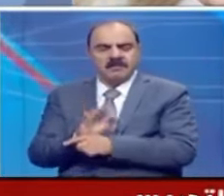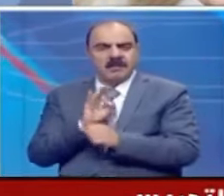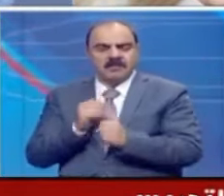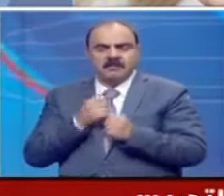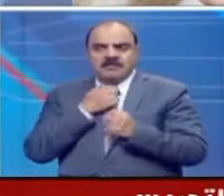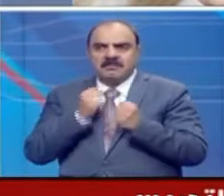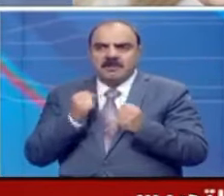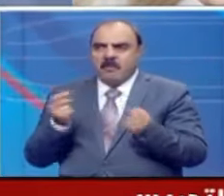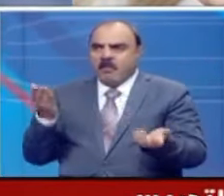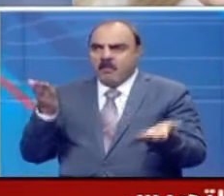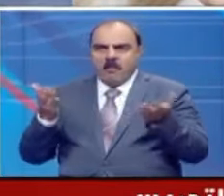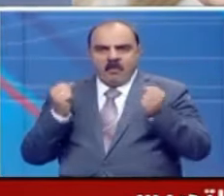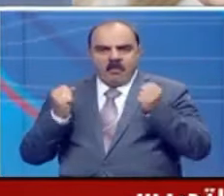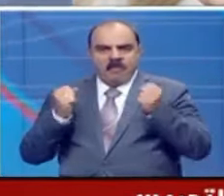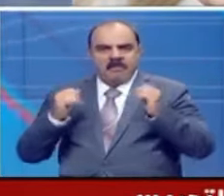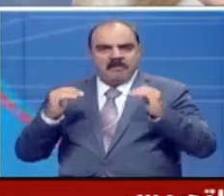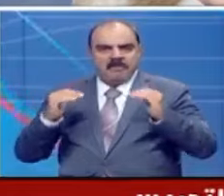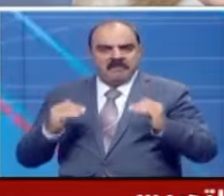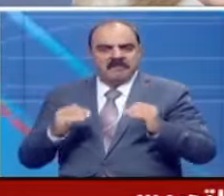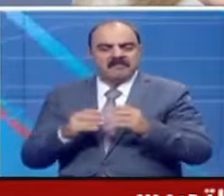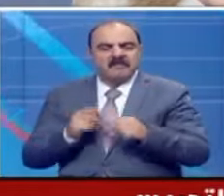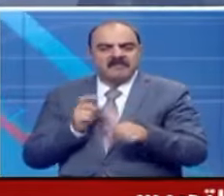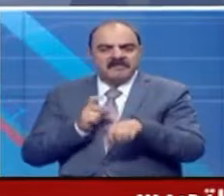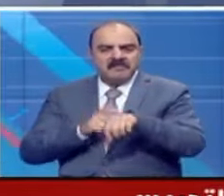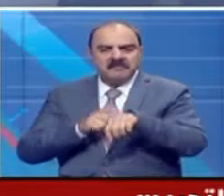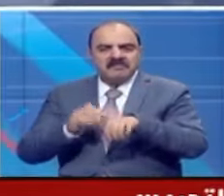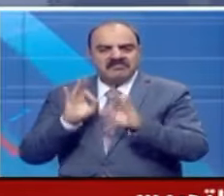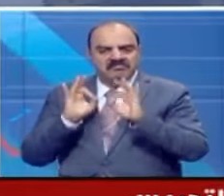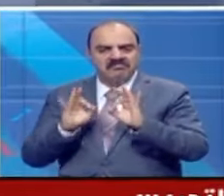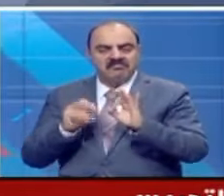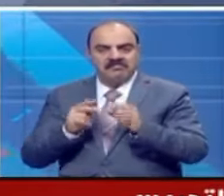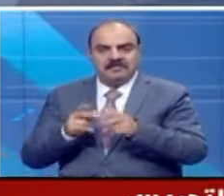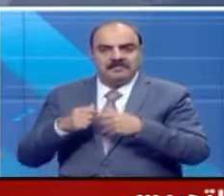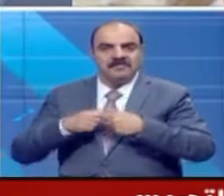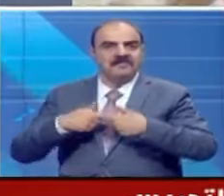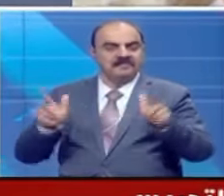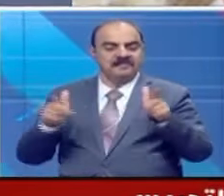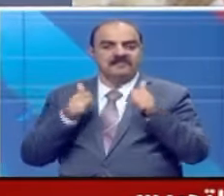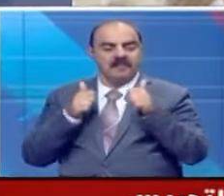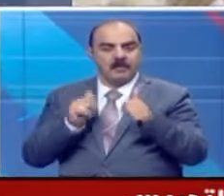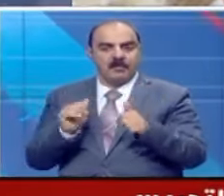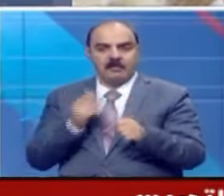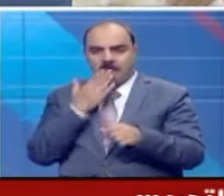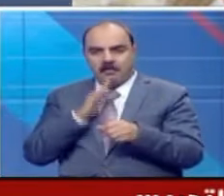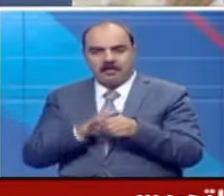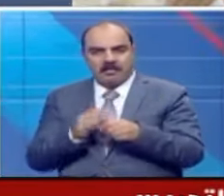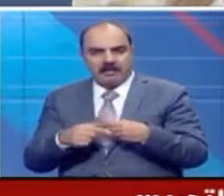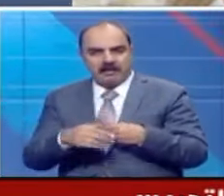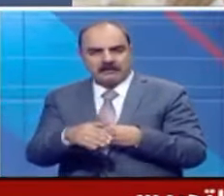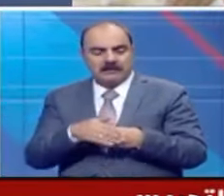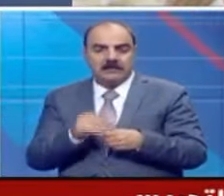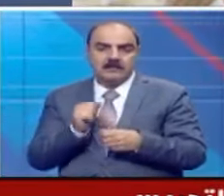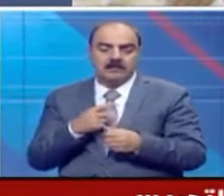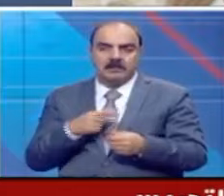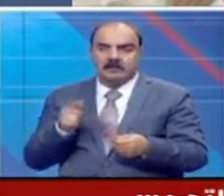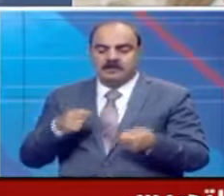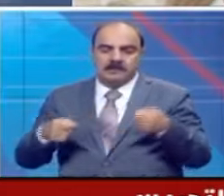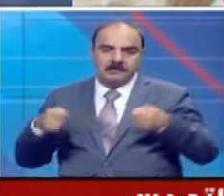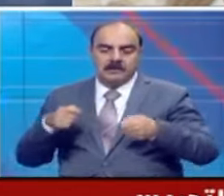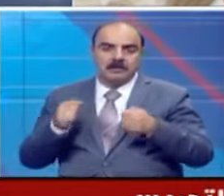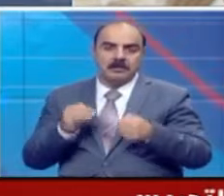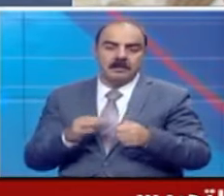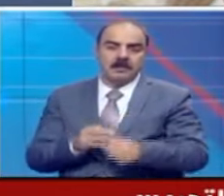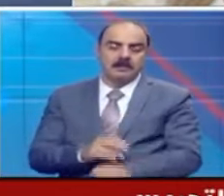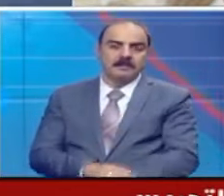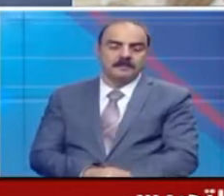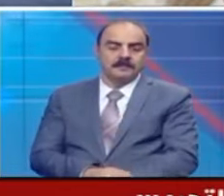على المواطن المصري. ايضا توقيت هذه الحزمه اعتقد ان هو في غايه الاهميه، خاصه ونحن مقبلون على يعني شهر